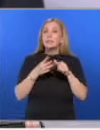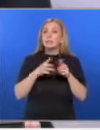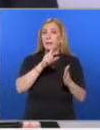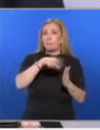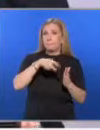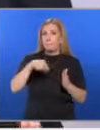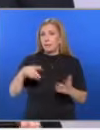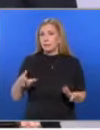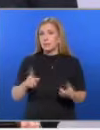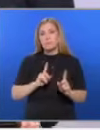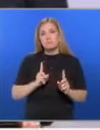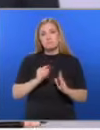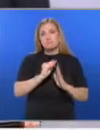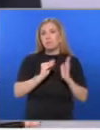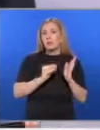очевидно,